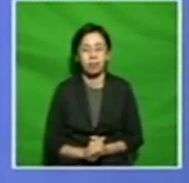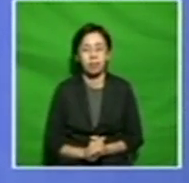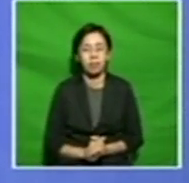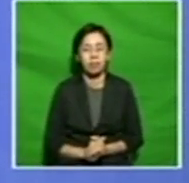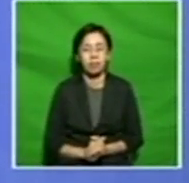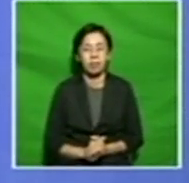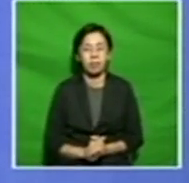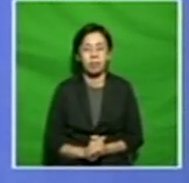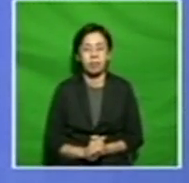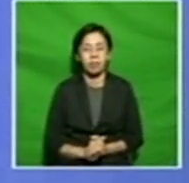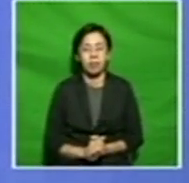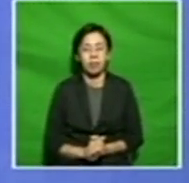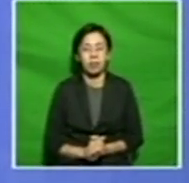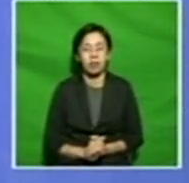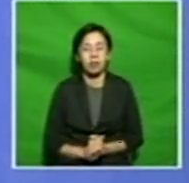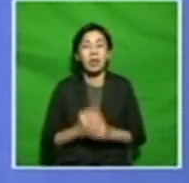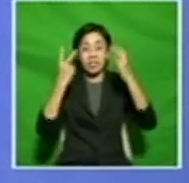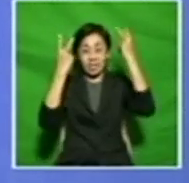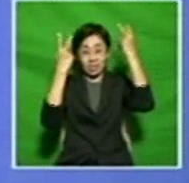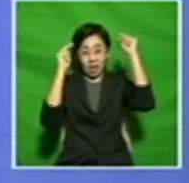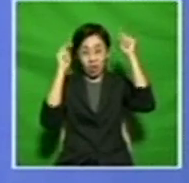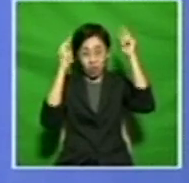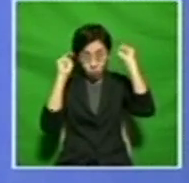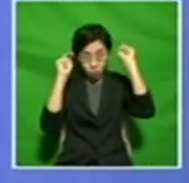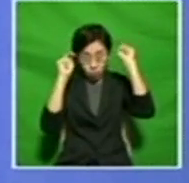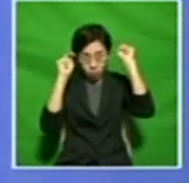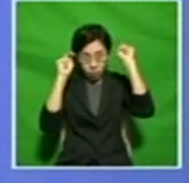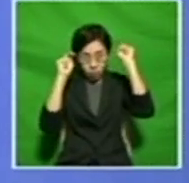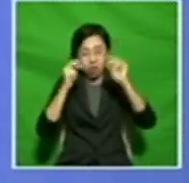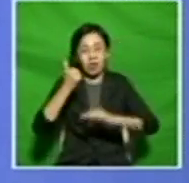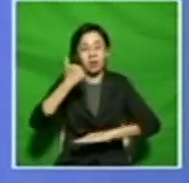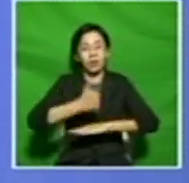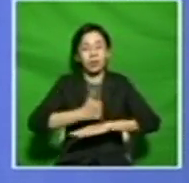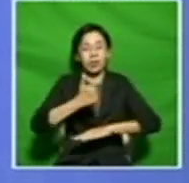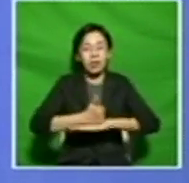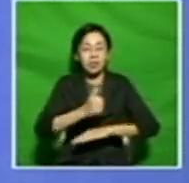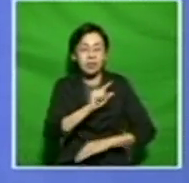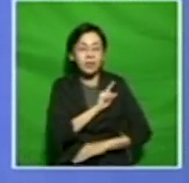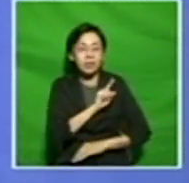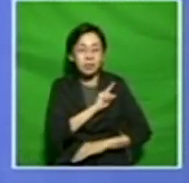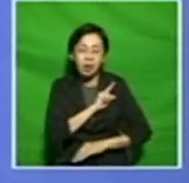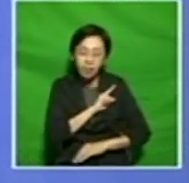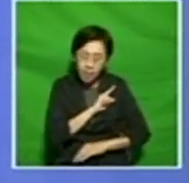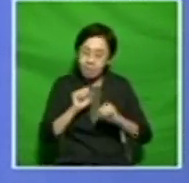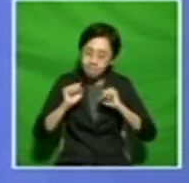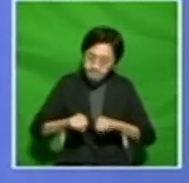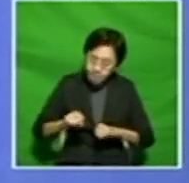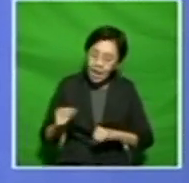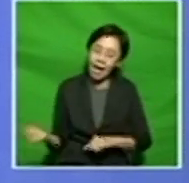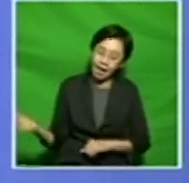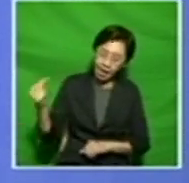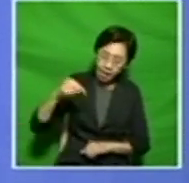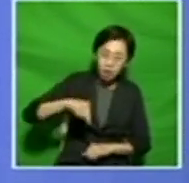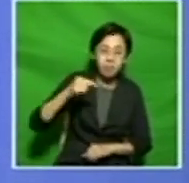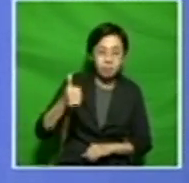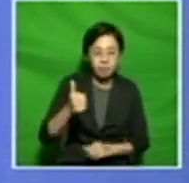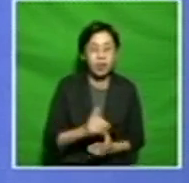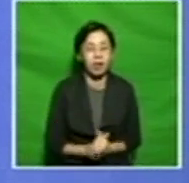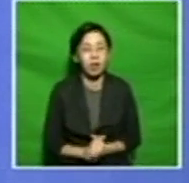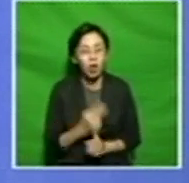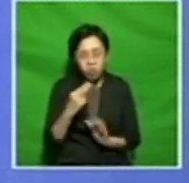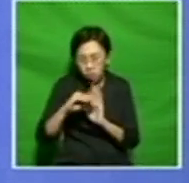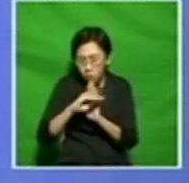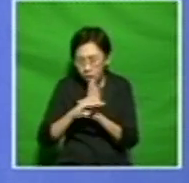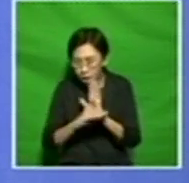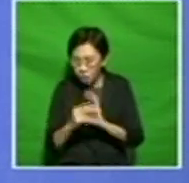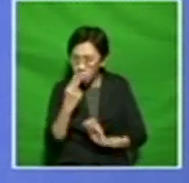ากนายกรัฐมนตรีหรือหัวหน้าผู้รับผิดชอบซึ่งก็ต้องมีเงื่อนไขเงื่อ